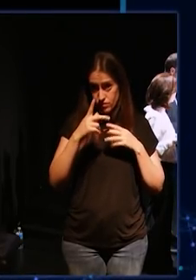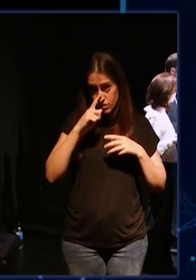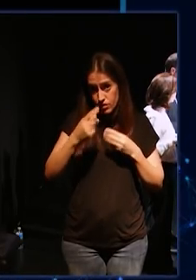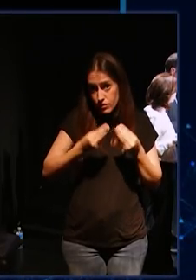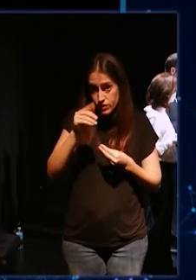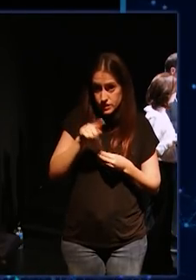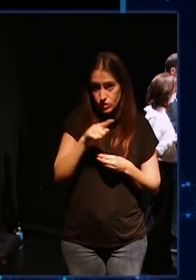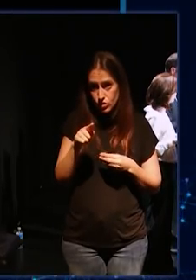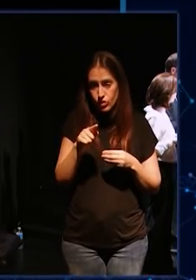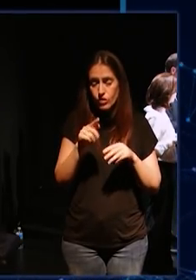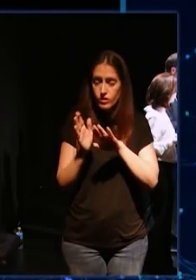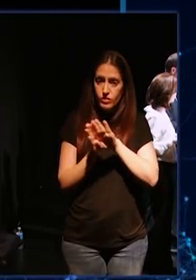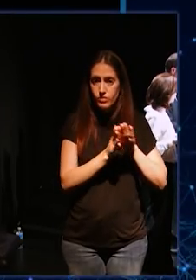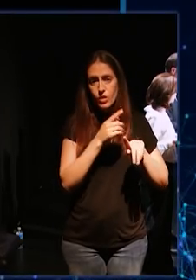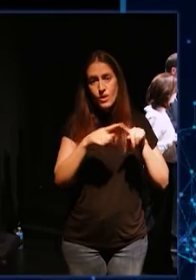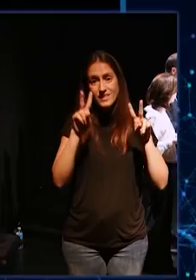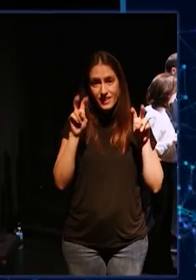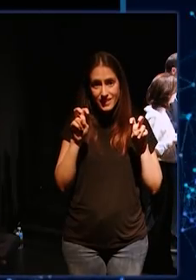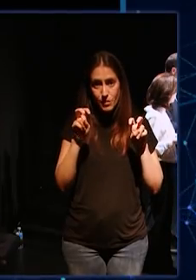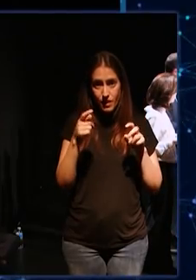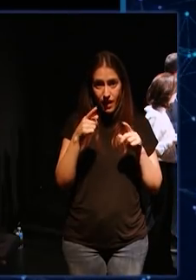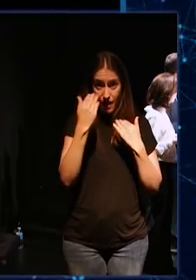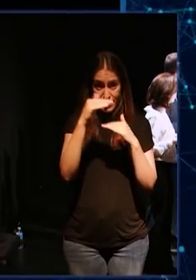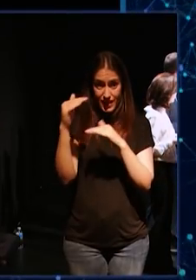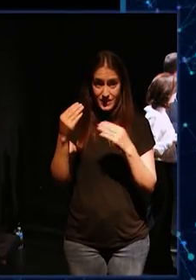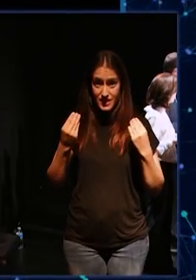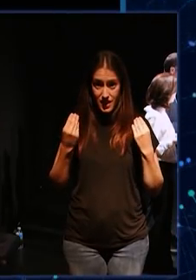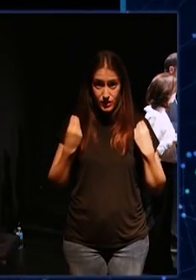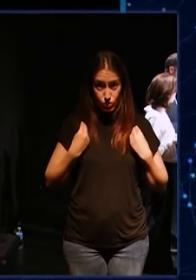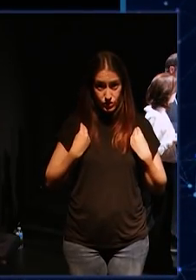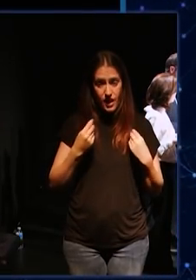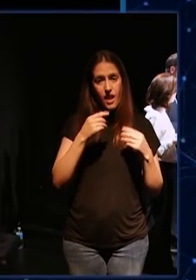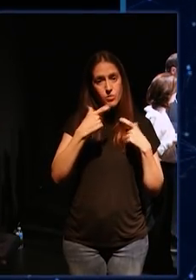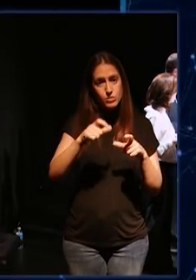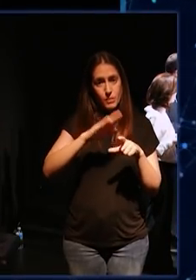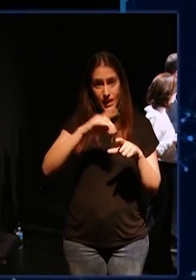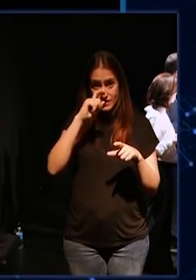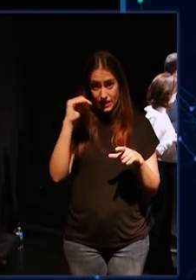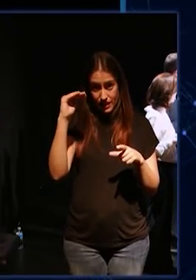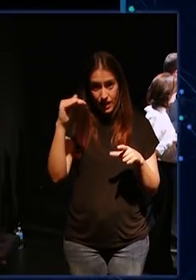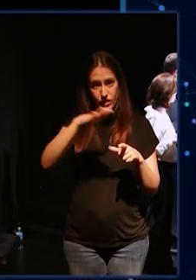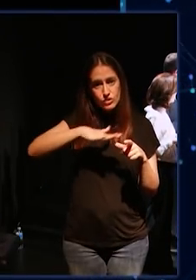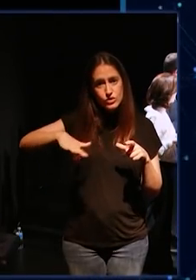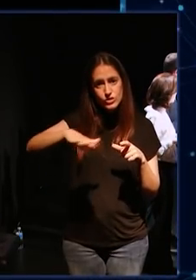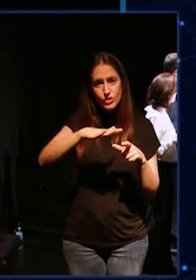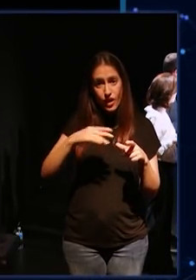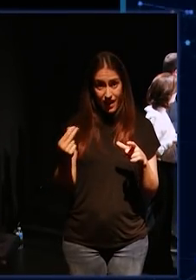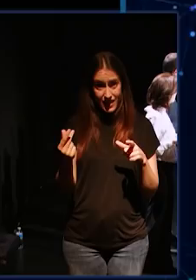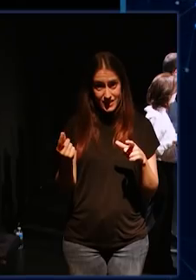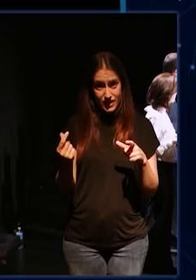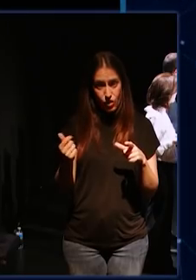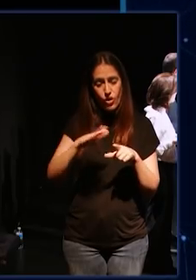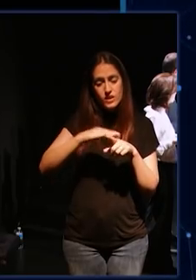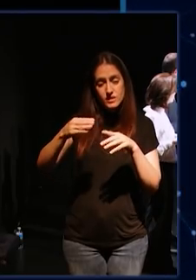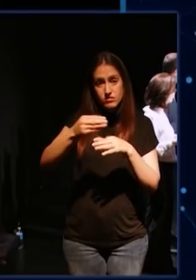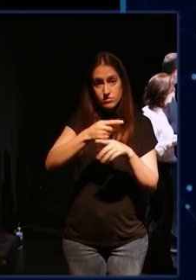parlant d'habitatge, que seria la creació d'un habitatge social destinat per la gent gran a la zona del casino popular, amb espais comuns